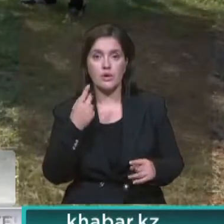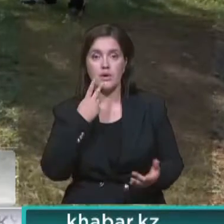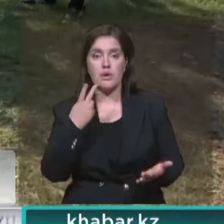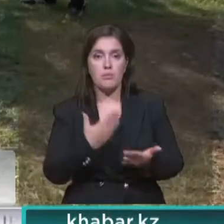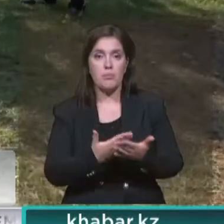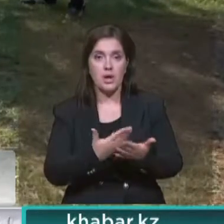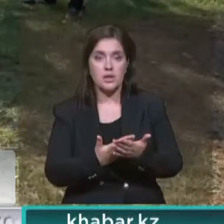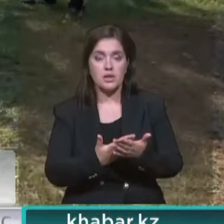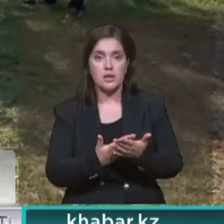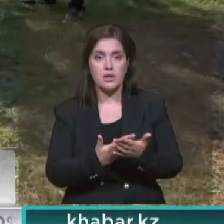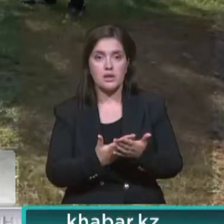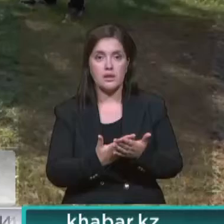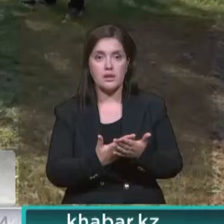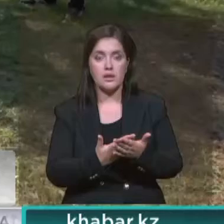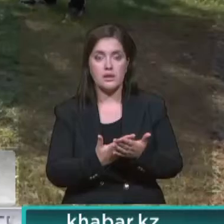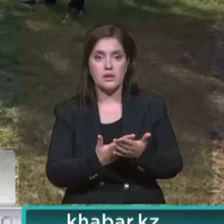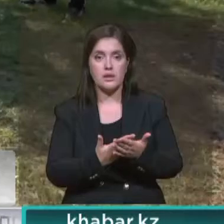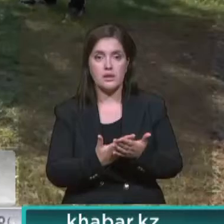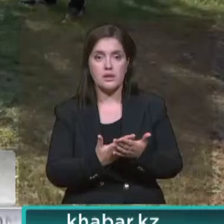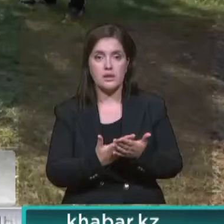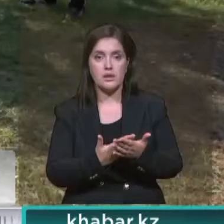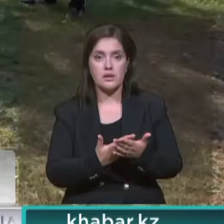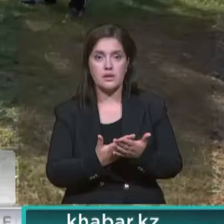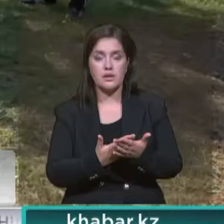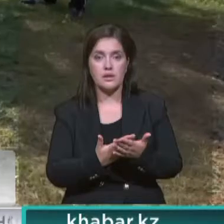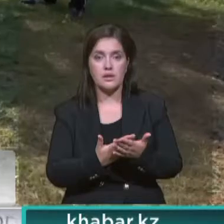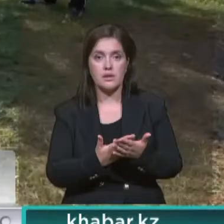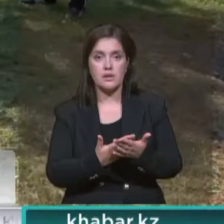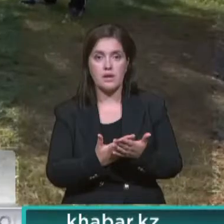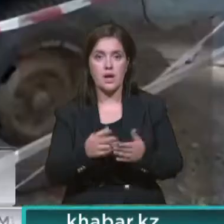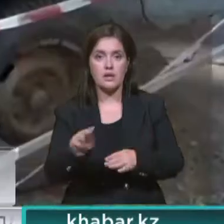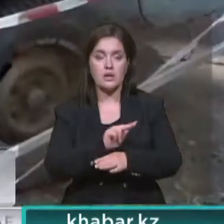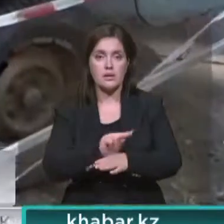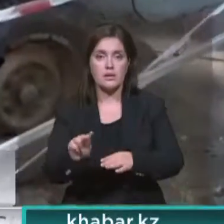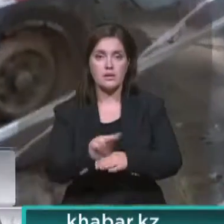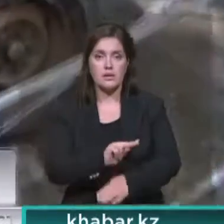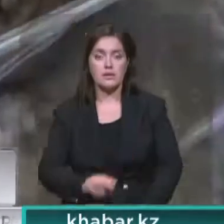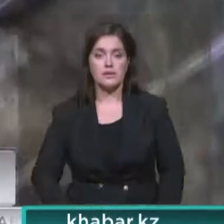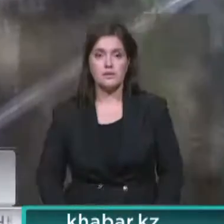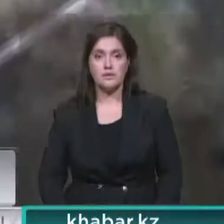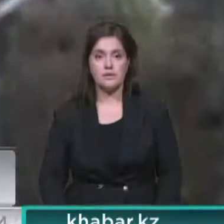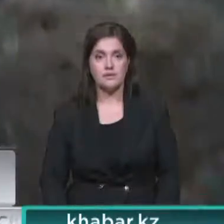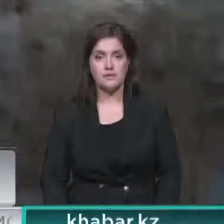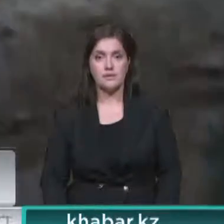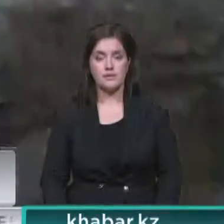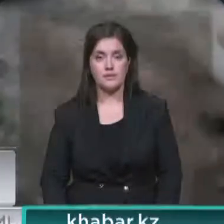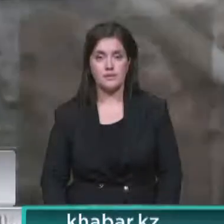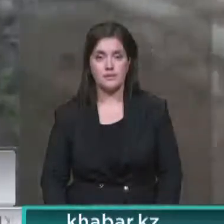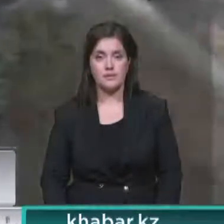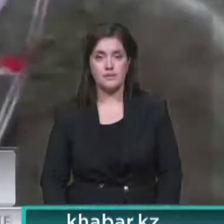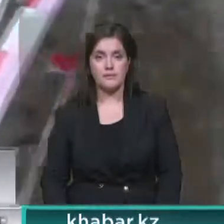что нужно, необходимо еще и подводы к домам тоже подремонтировать. А я вам